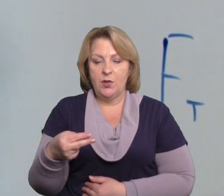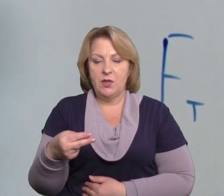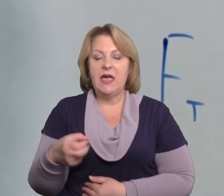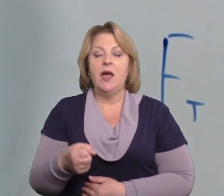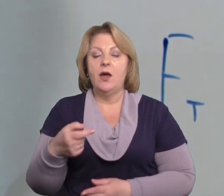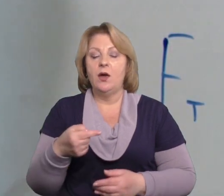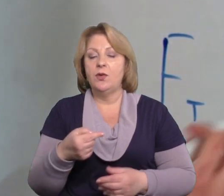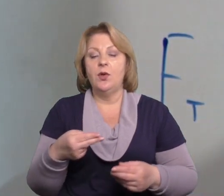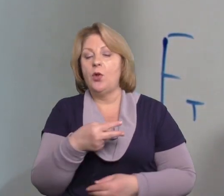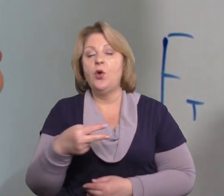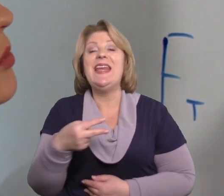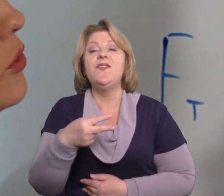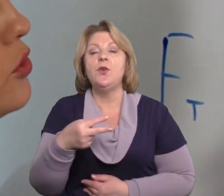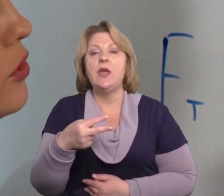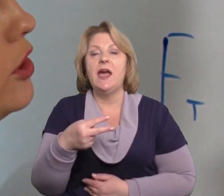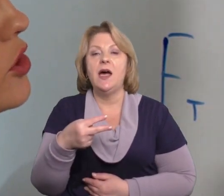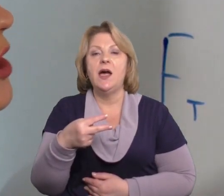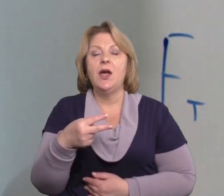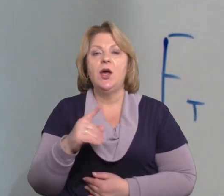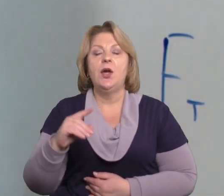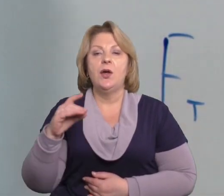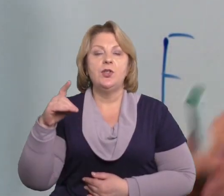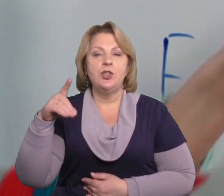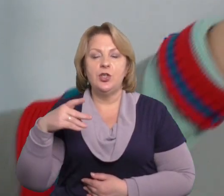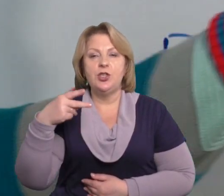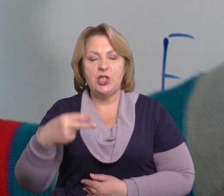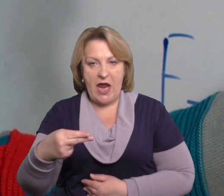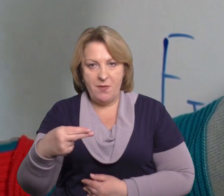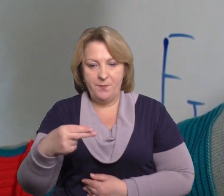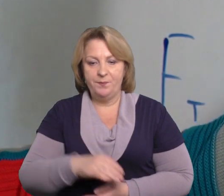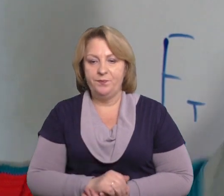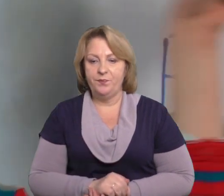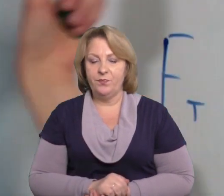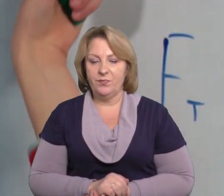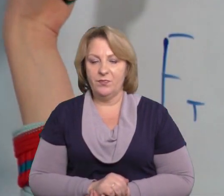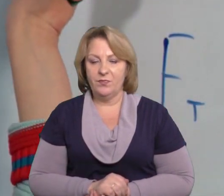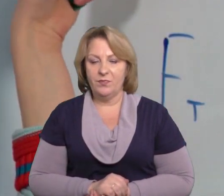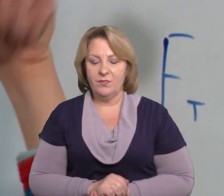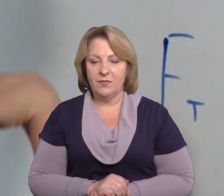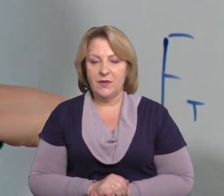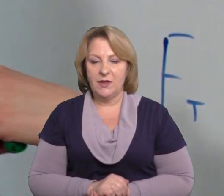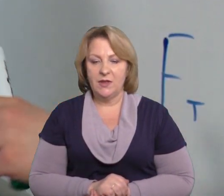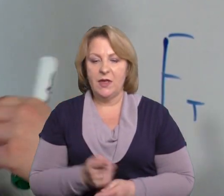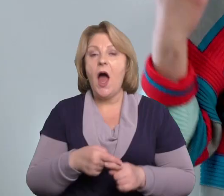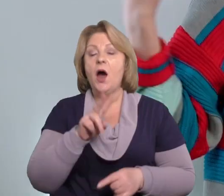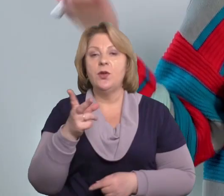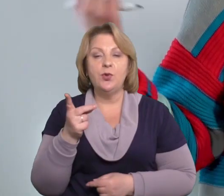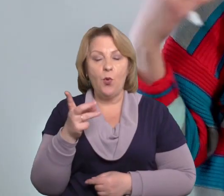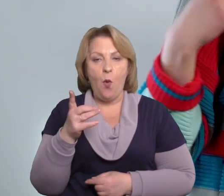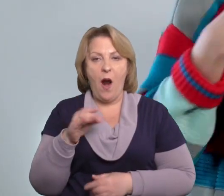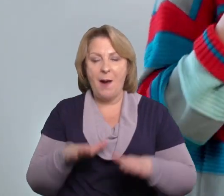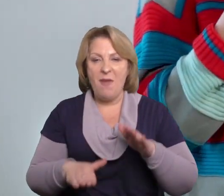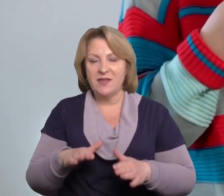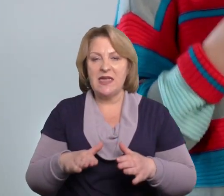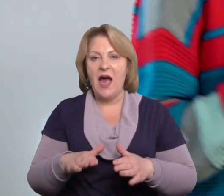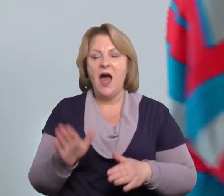масу нашого тіла, чи то людина, чи будь-що інше. Друга маса, так як це взаємодія між людиною або цим